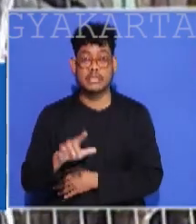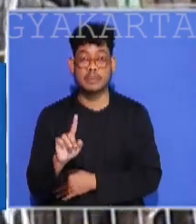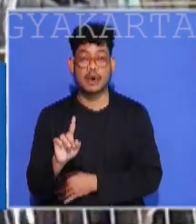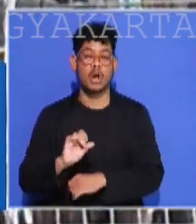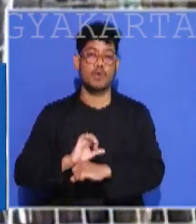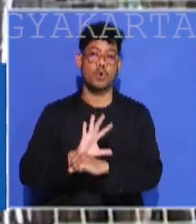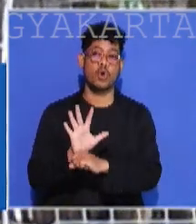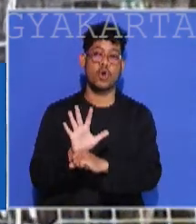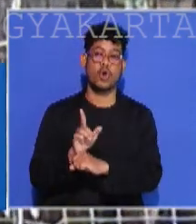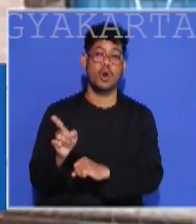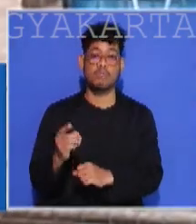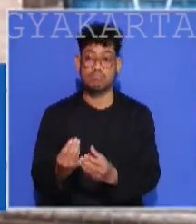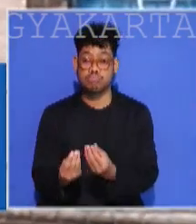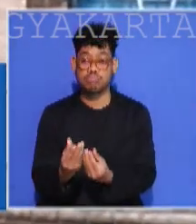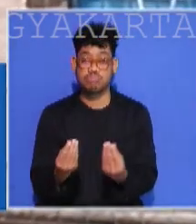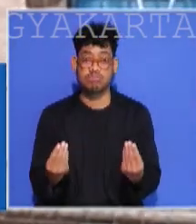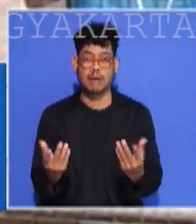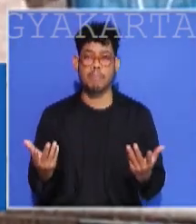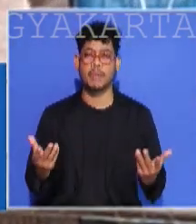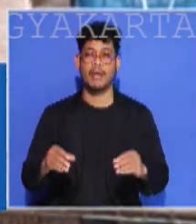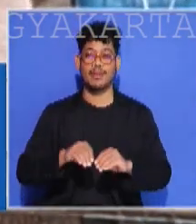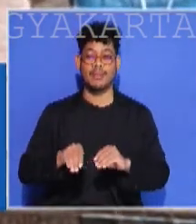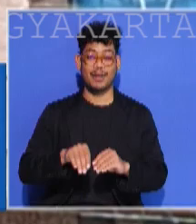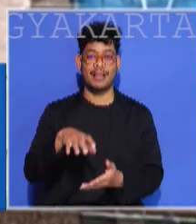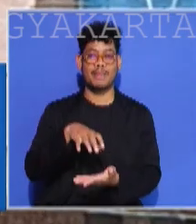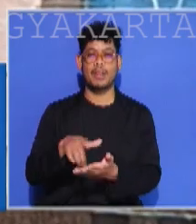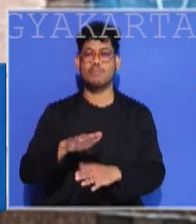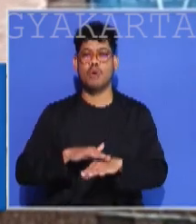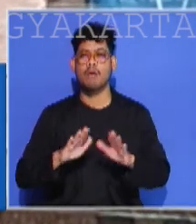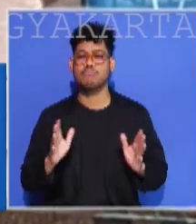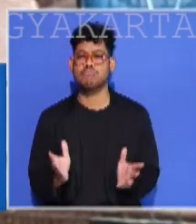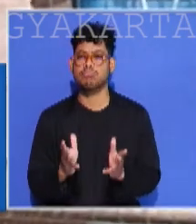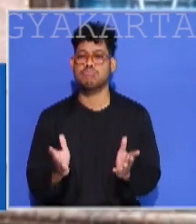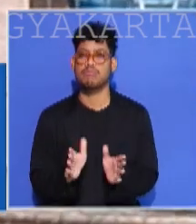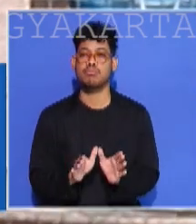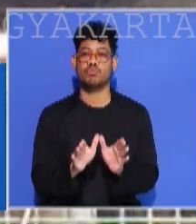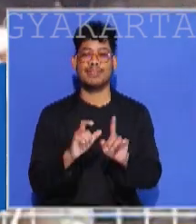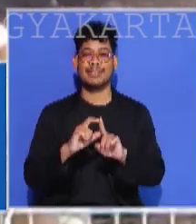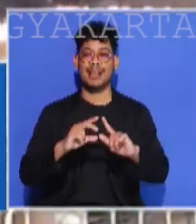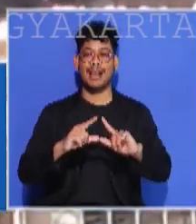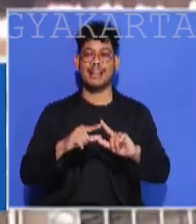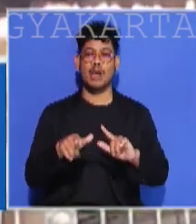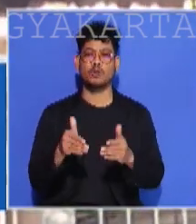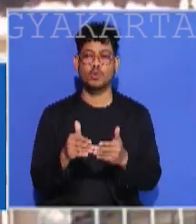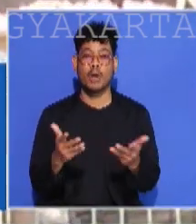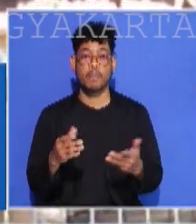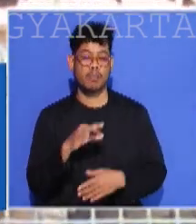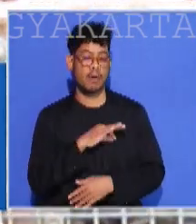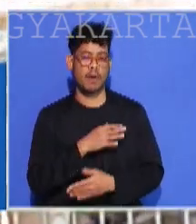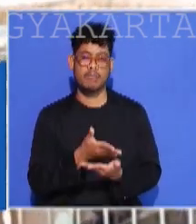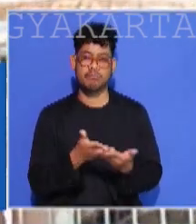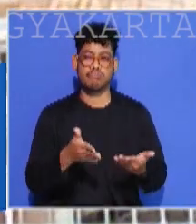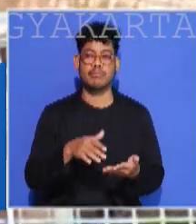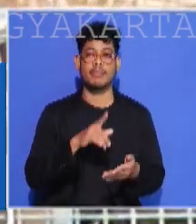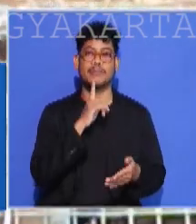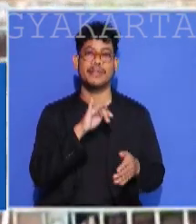Kejawi mujudaken setunggal lingkar menan budidaya doro menika kisaket kangge nambah wulu wetu. Anggenipun ngingah injih nambung wontening kandang